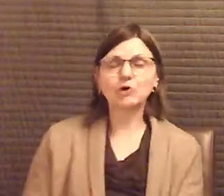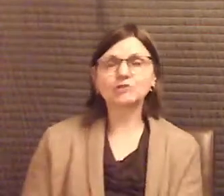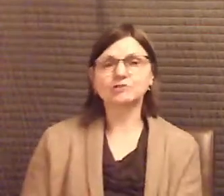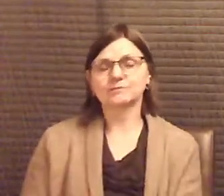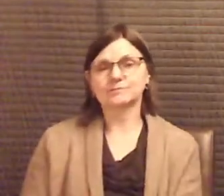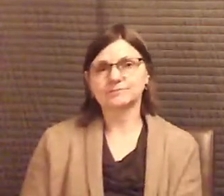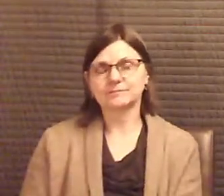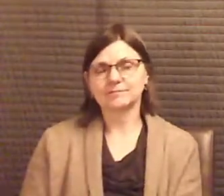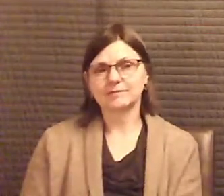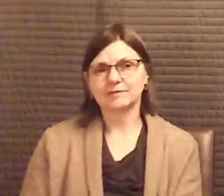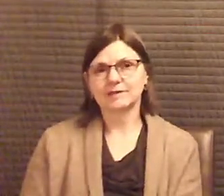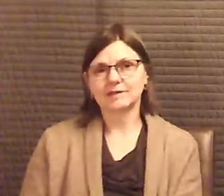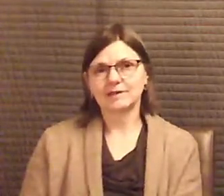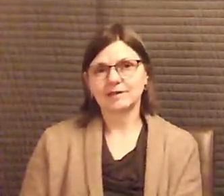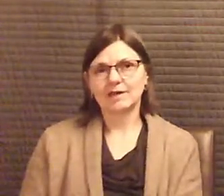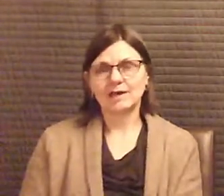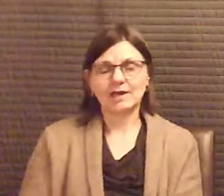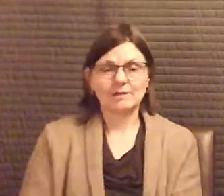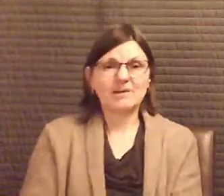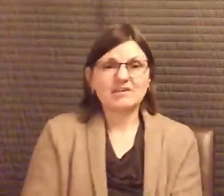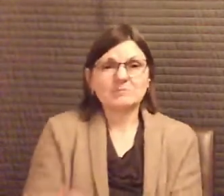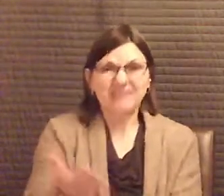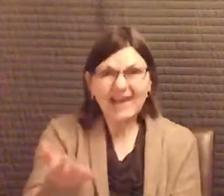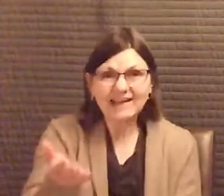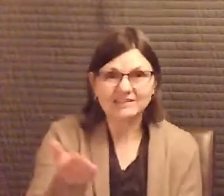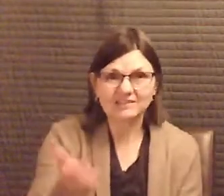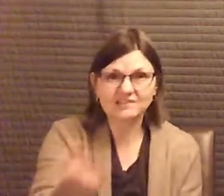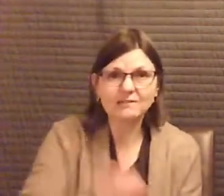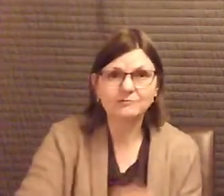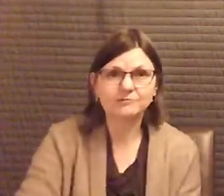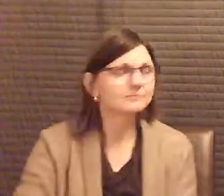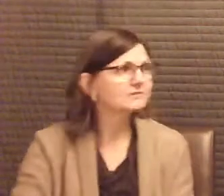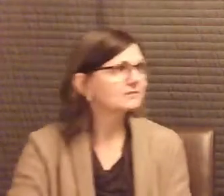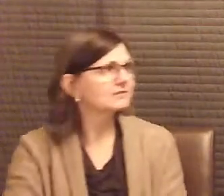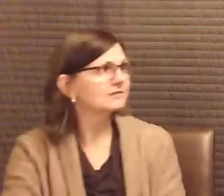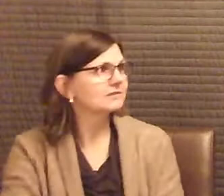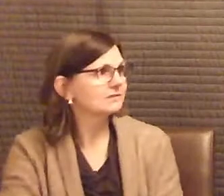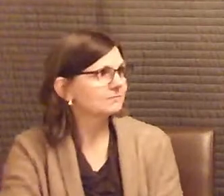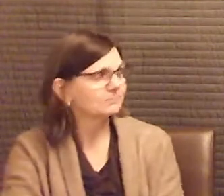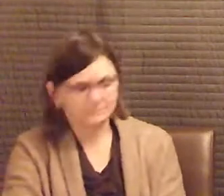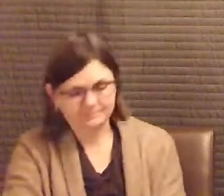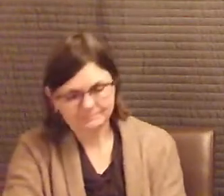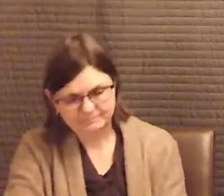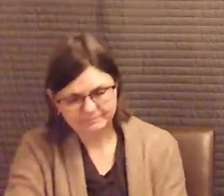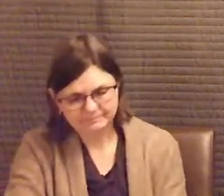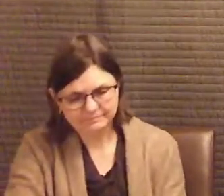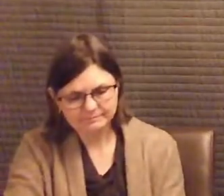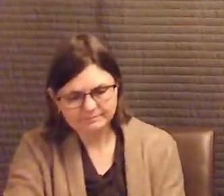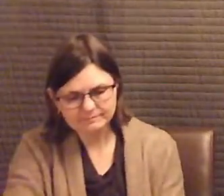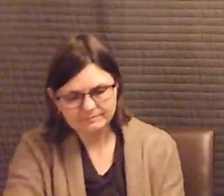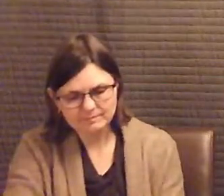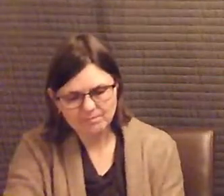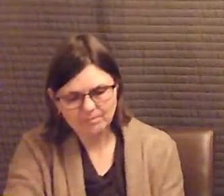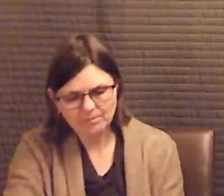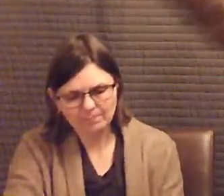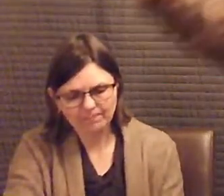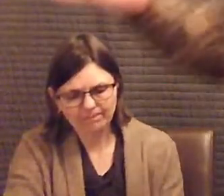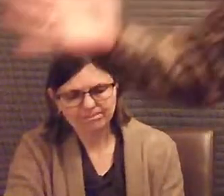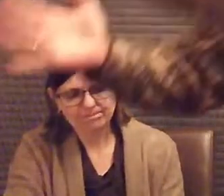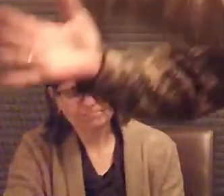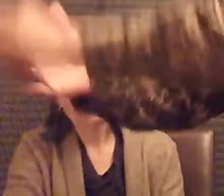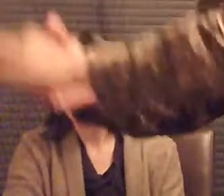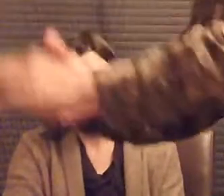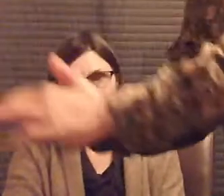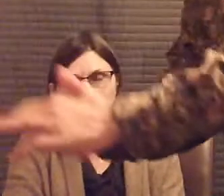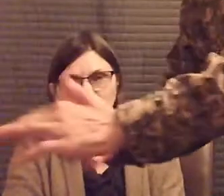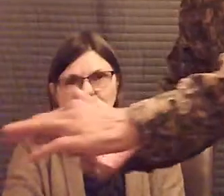verwerpt god wat je damage in jezelf en maar je beschadigt jezelf lopen dat is er een